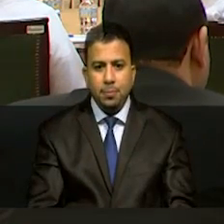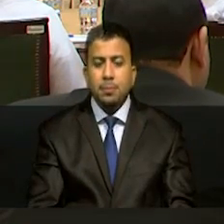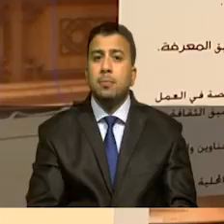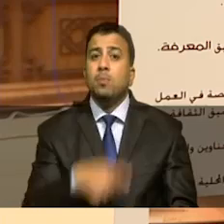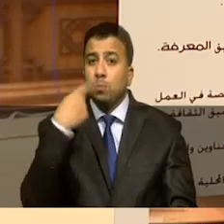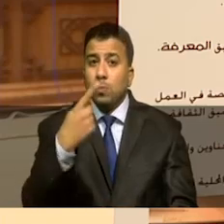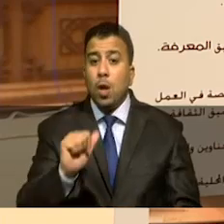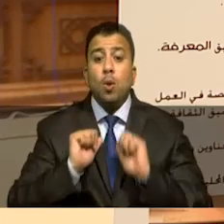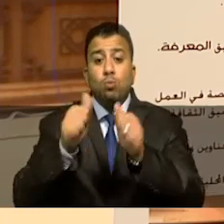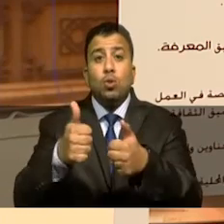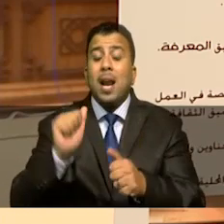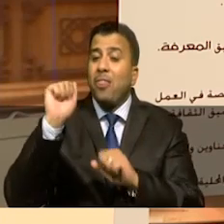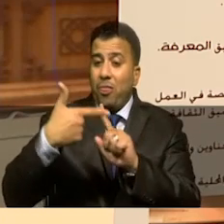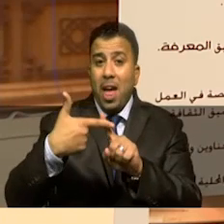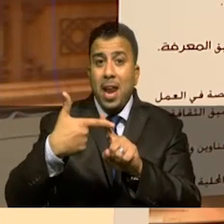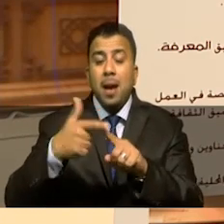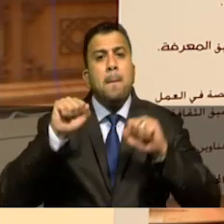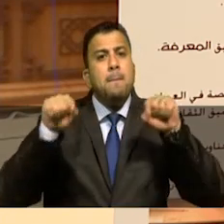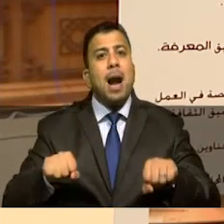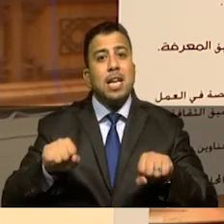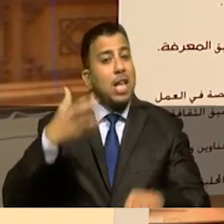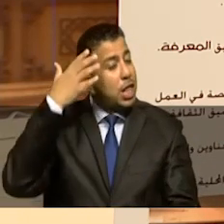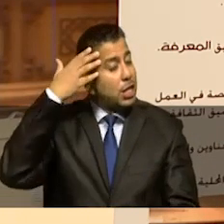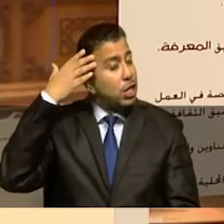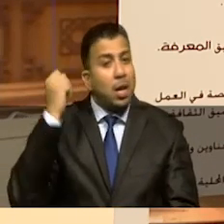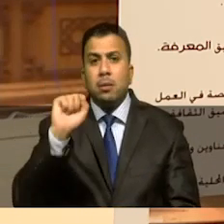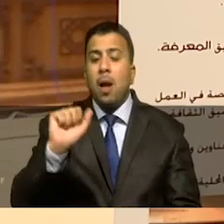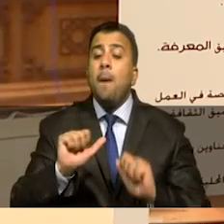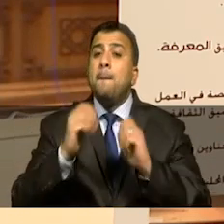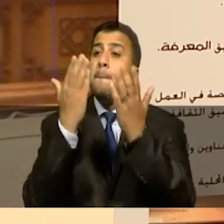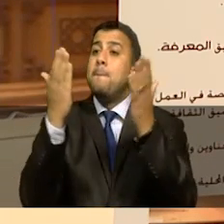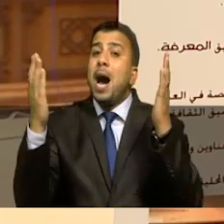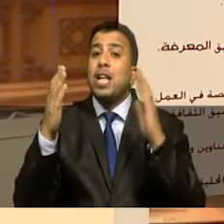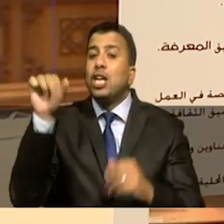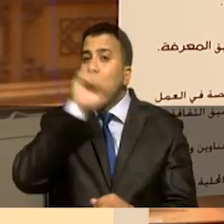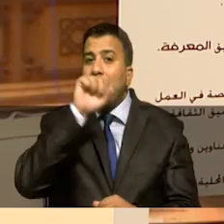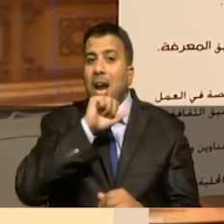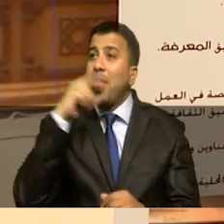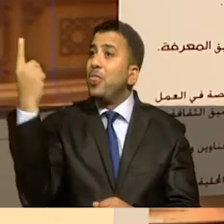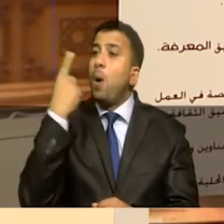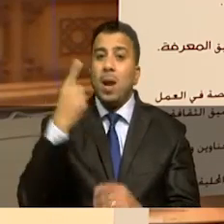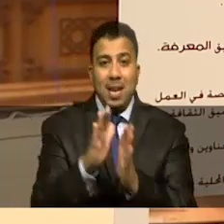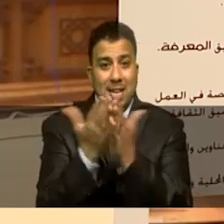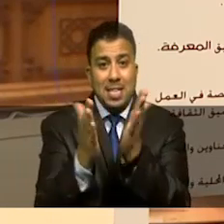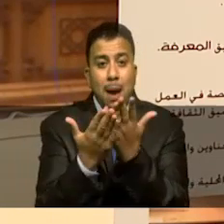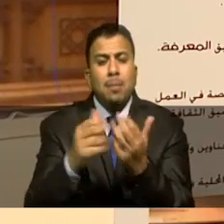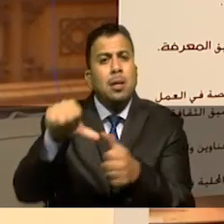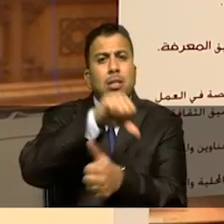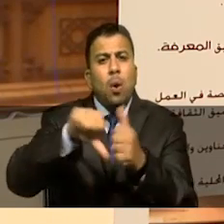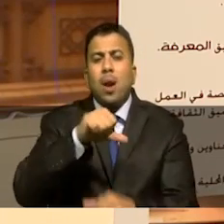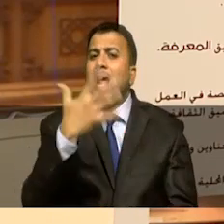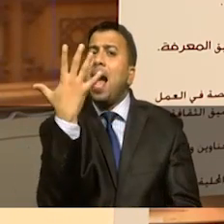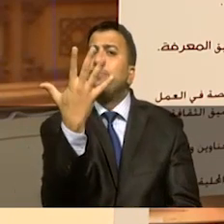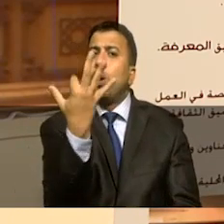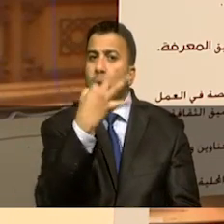تعد هذه المشاركة الثانية للمجلس الاستشاري في معرض الشارقة الدولي للكتاب في دورته